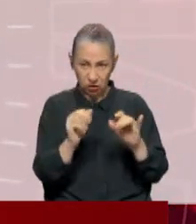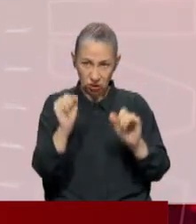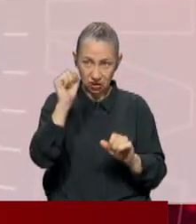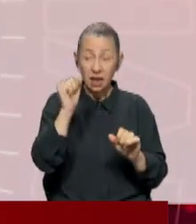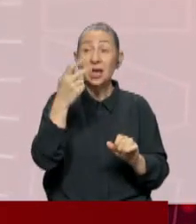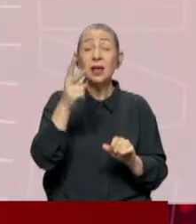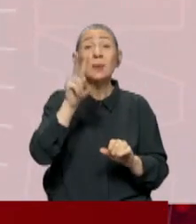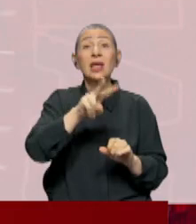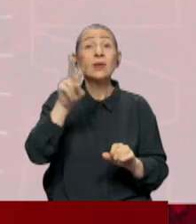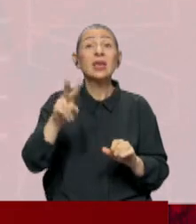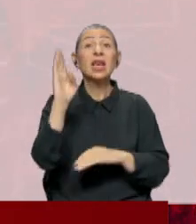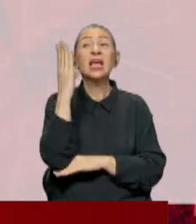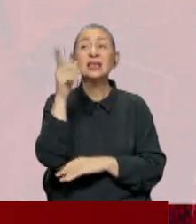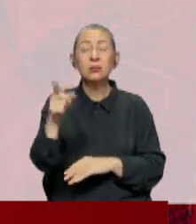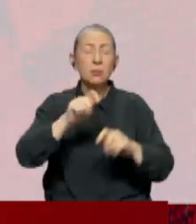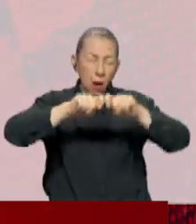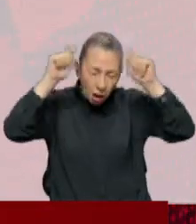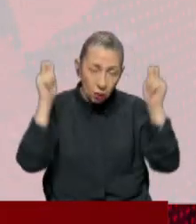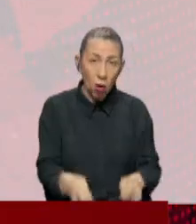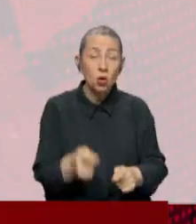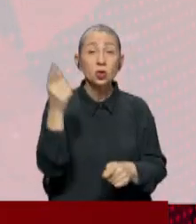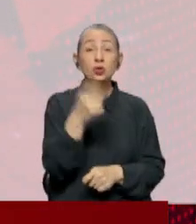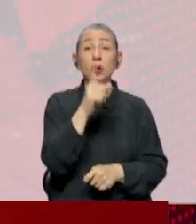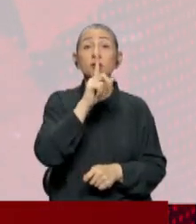yükseldi. 2022 Kasım'da ise rekor kırdı,